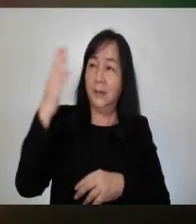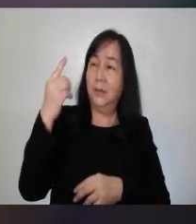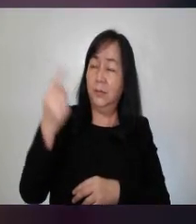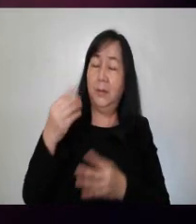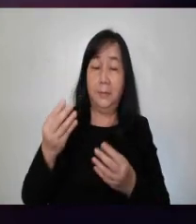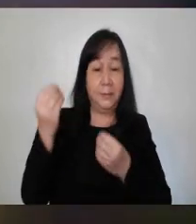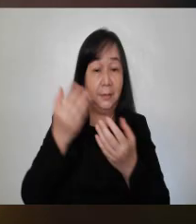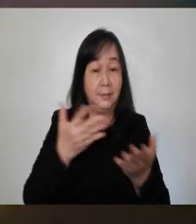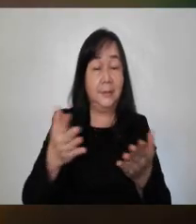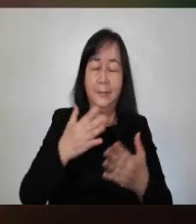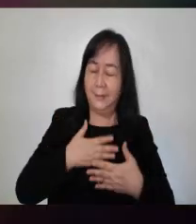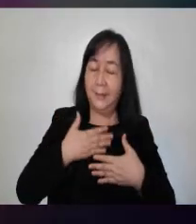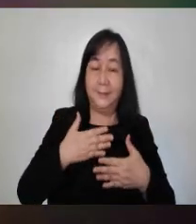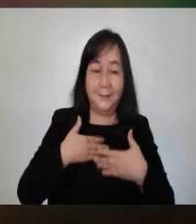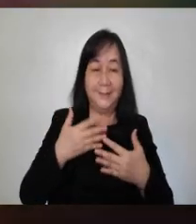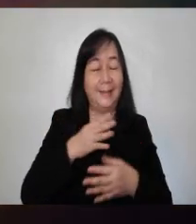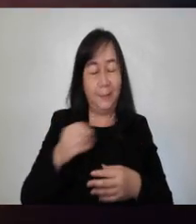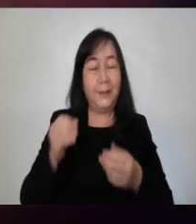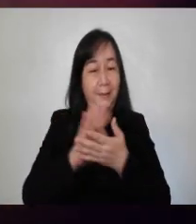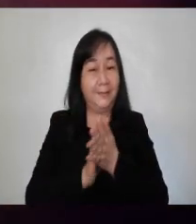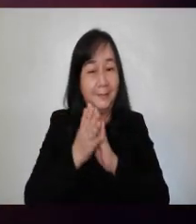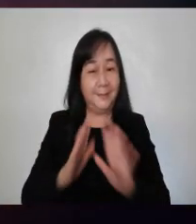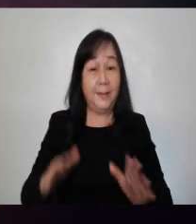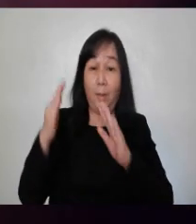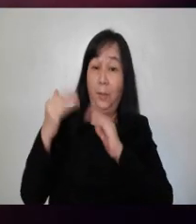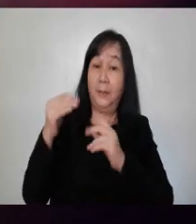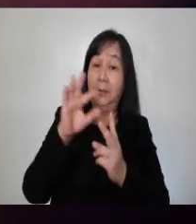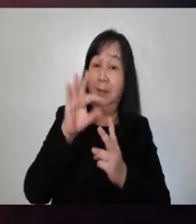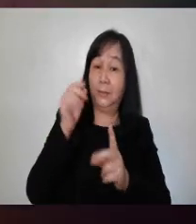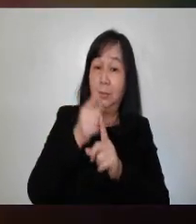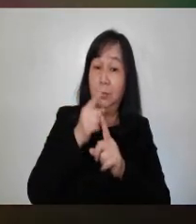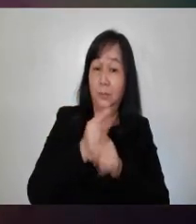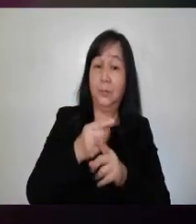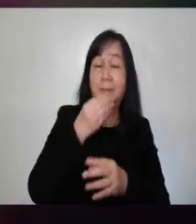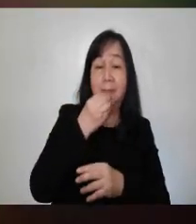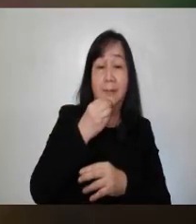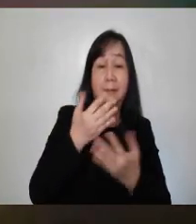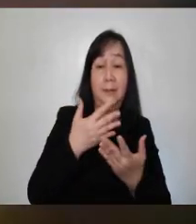ang makapagbibigay ng tunay na kasiyahan at kapayapaan. Naway piliin natin ang